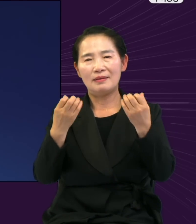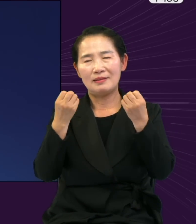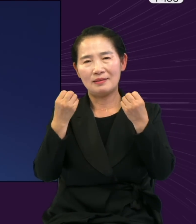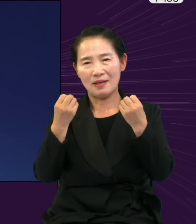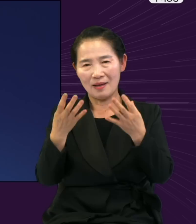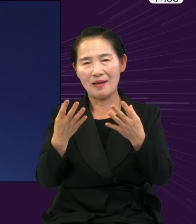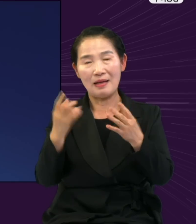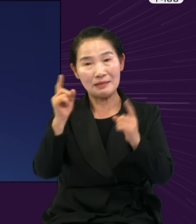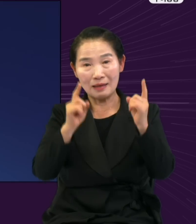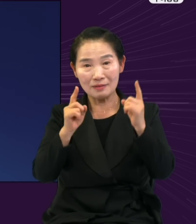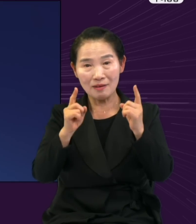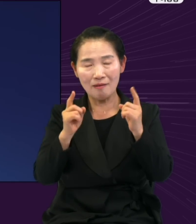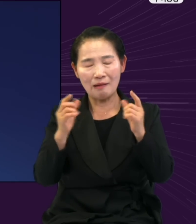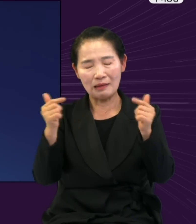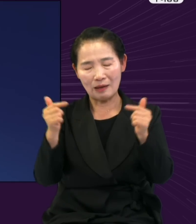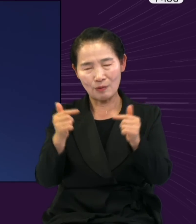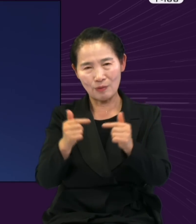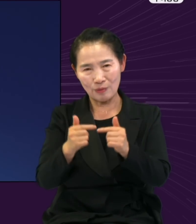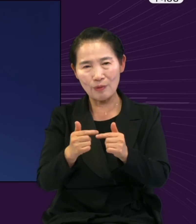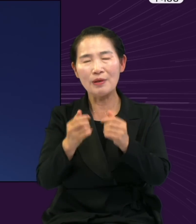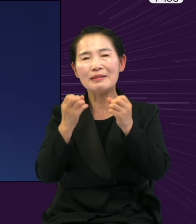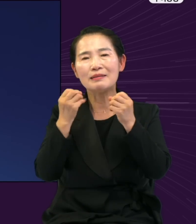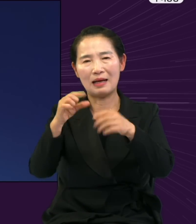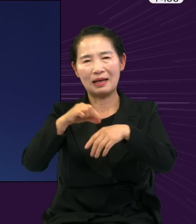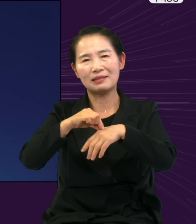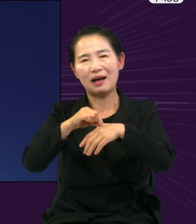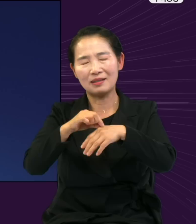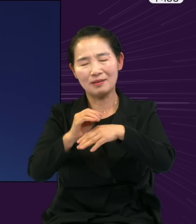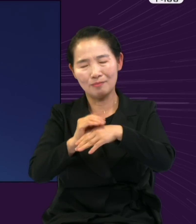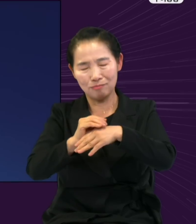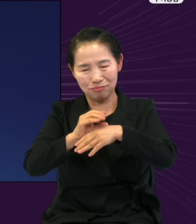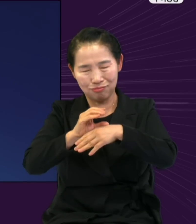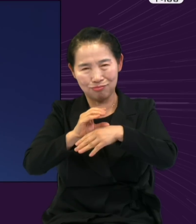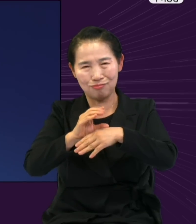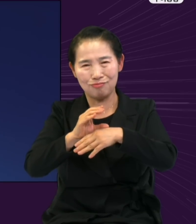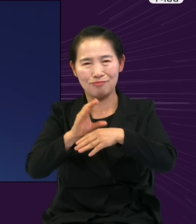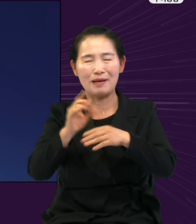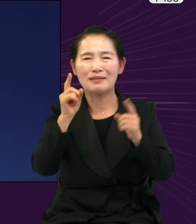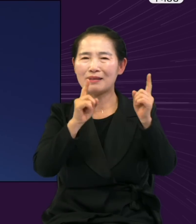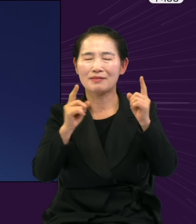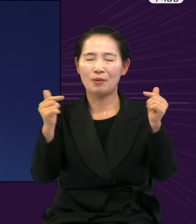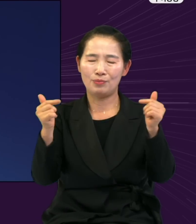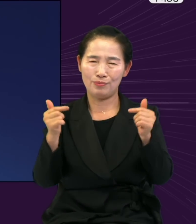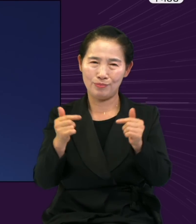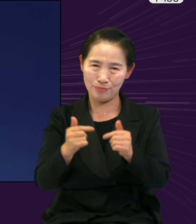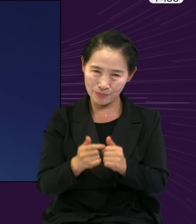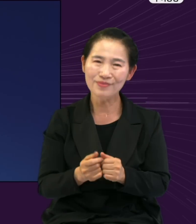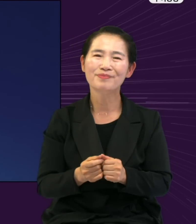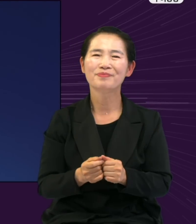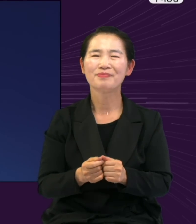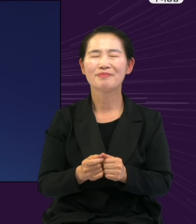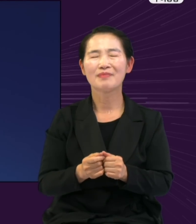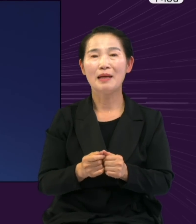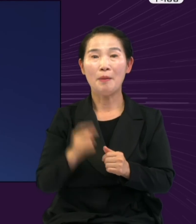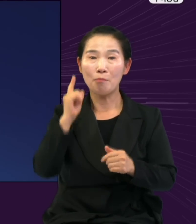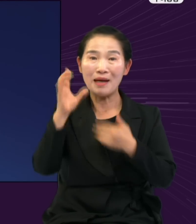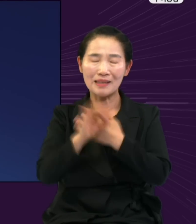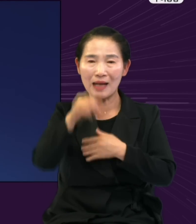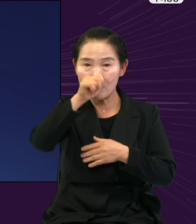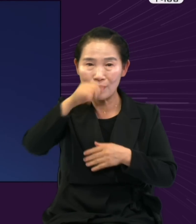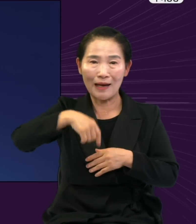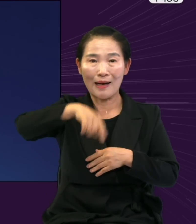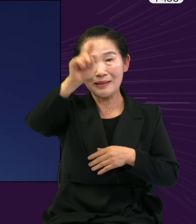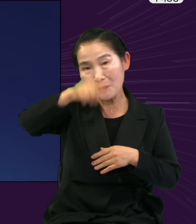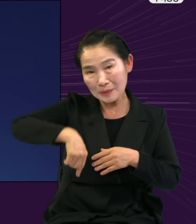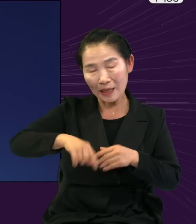어린 아이들을 들쳐업고 그 아프리카까지 달려가지 않았다면 저는 아마 여전히 연못 아래 가라앉아 있는